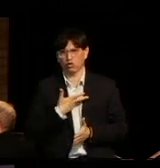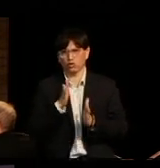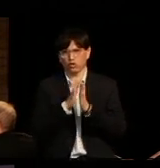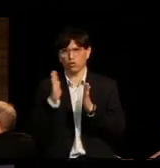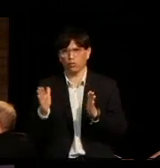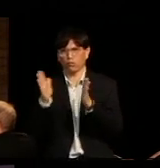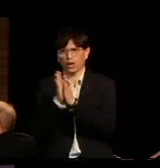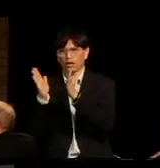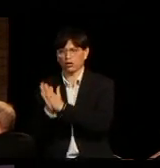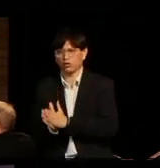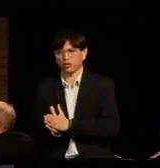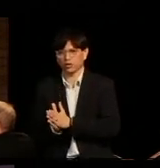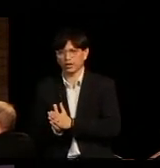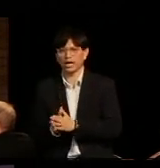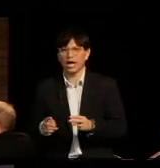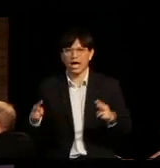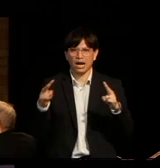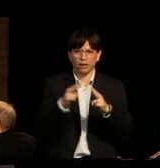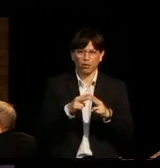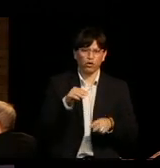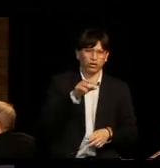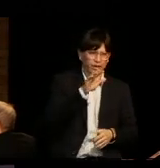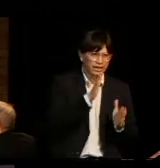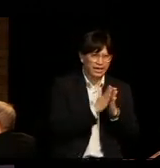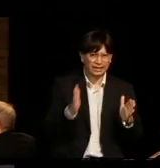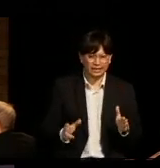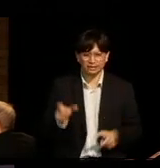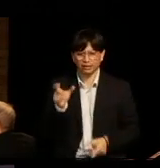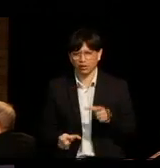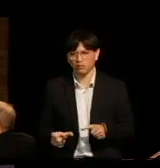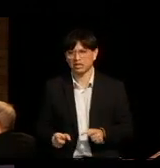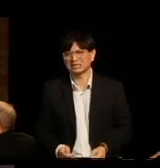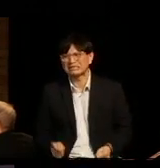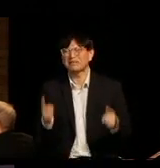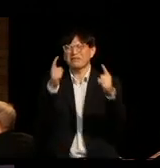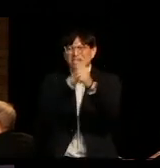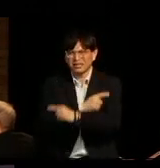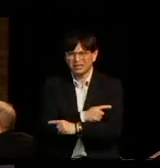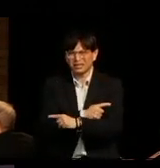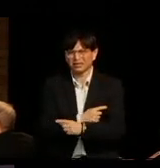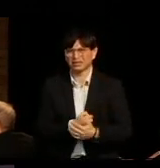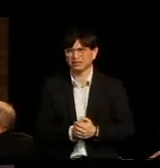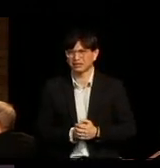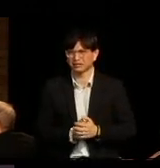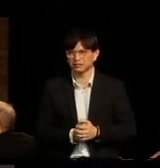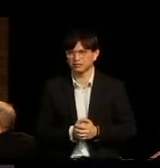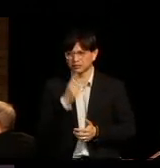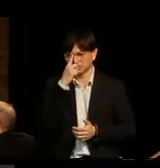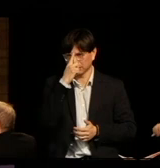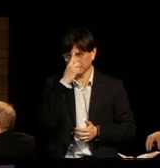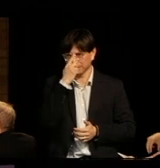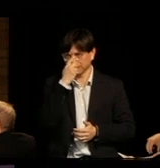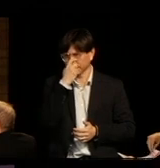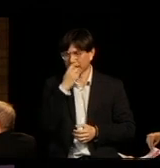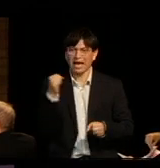rapporto bambini catechisti molto buono e parrocchie nelle quali invece dei catechisti si trovano a